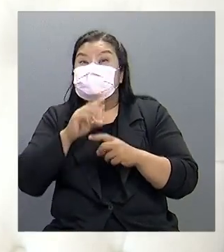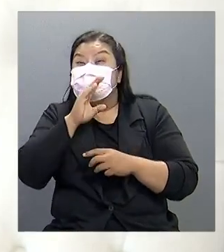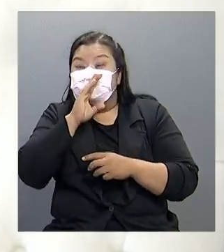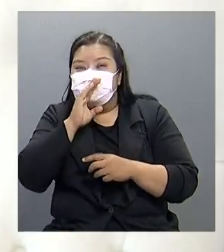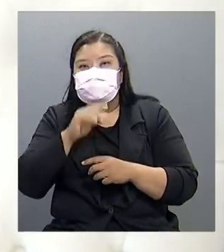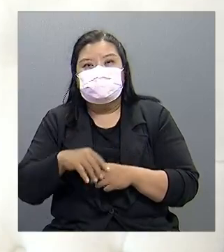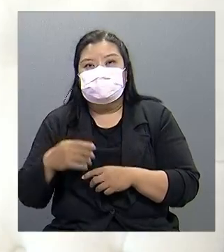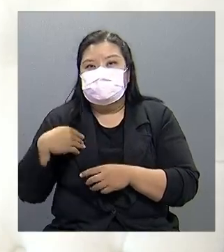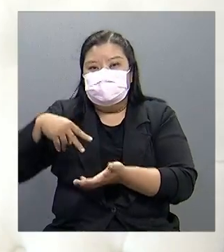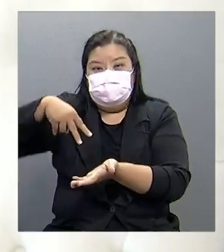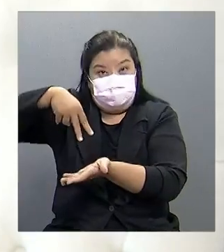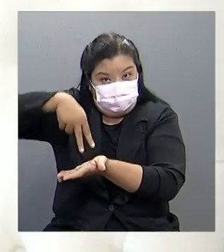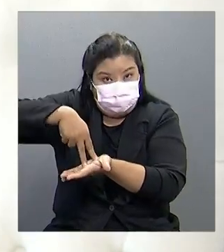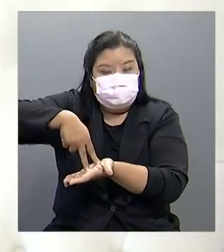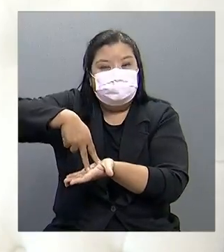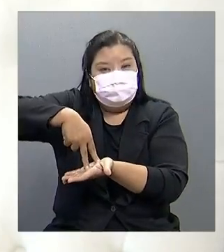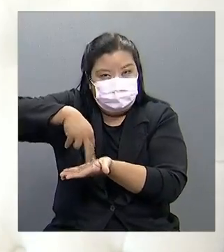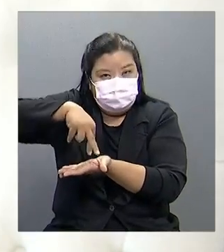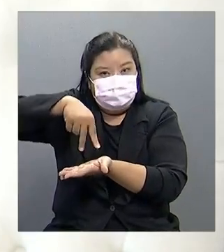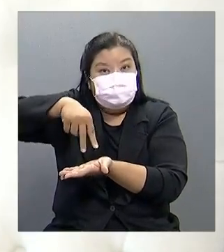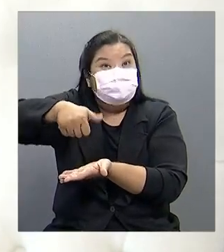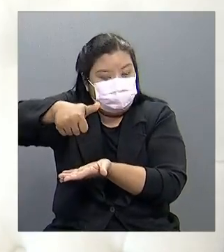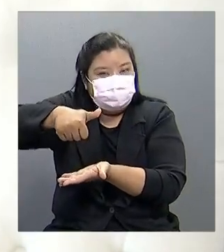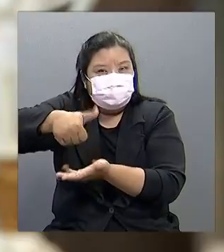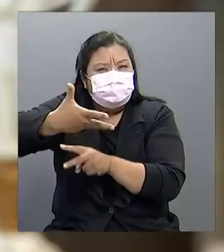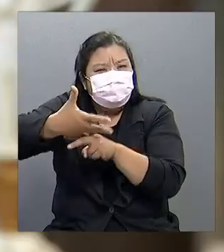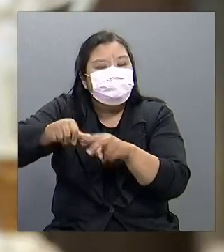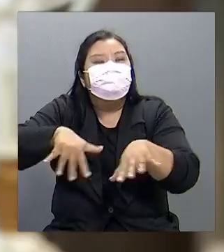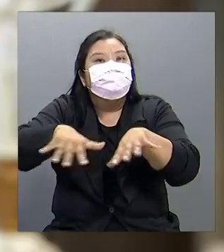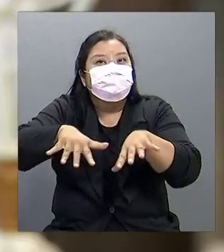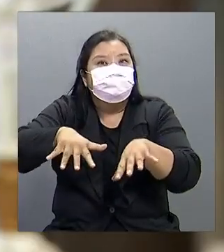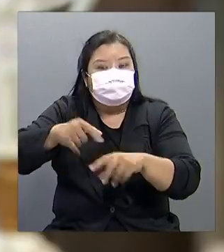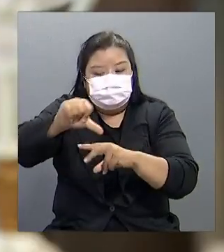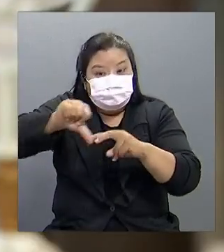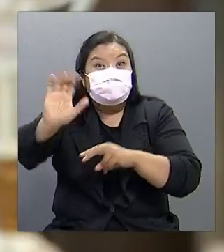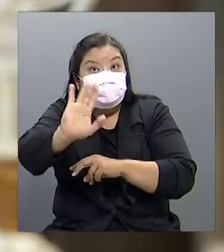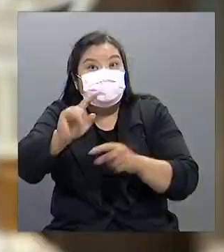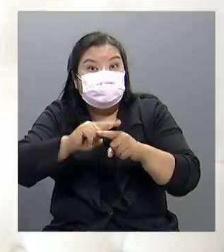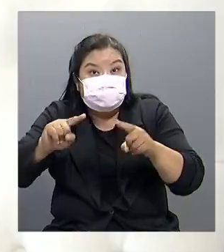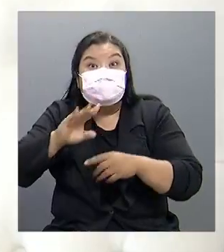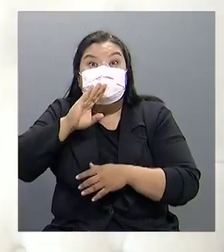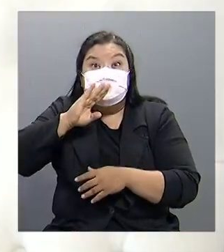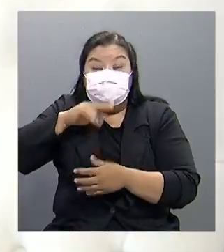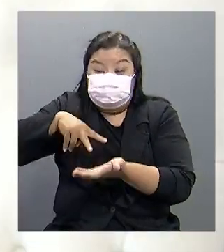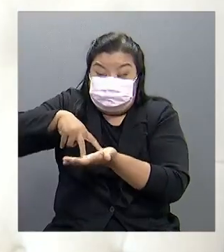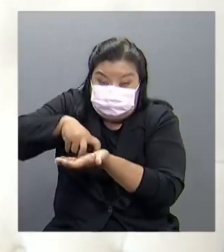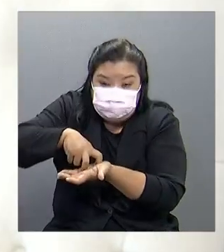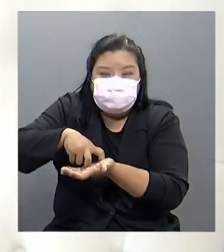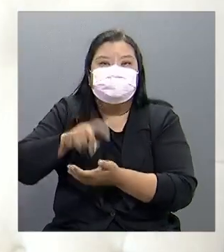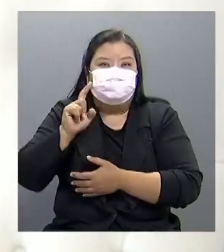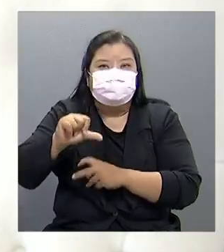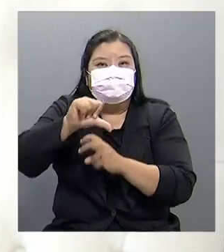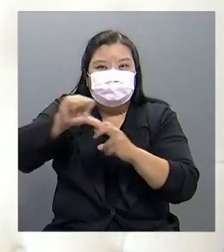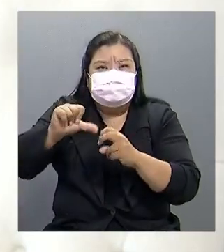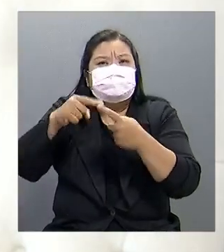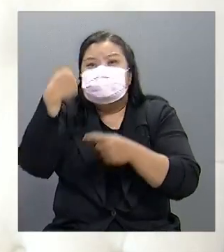ยังเดินได้อยู ่ แล้วก็ยังไม่ปวดมากก็อาจจะไม่จำเป็นต้องผ่าตัดฮะ อันนี้เลือกสุดท้าย ถูกต้องแล้วแต่คนไข้คิดว่าไหวไม่